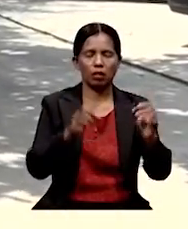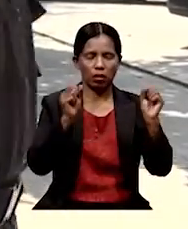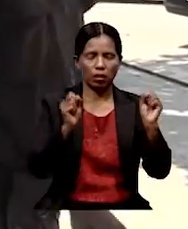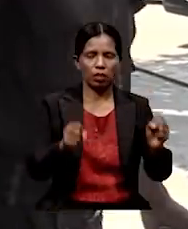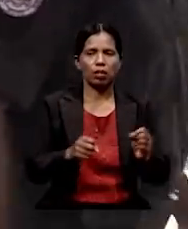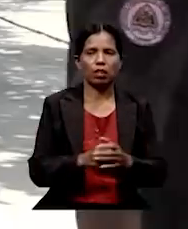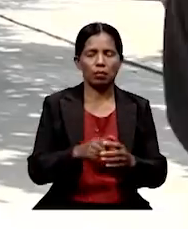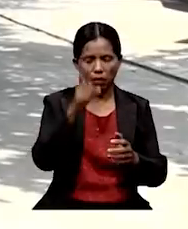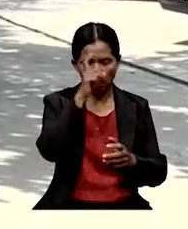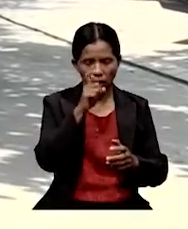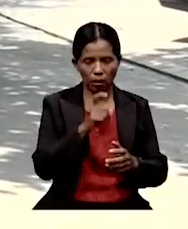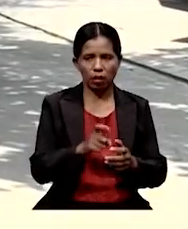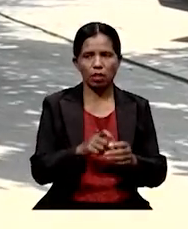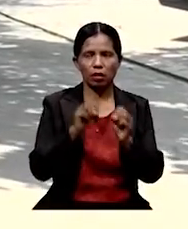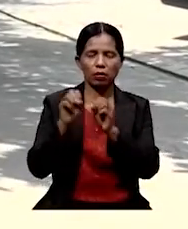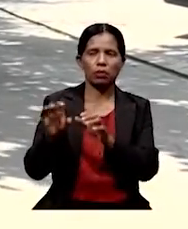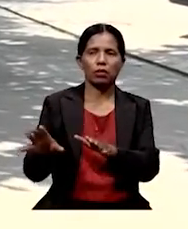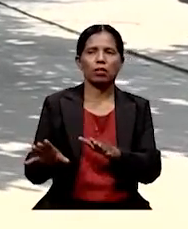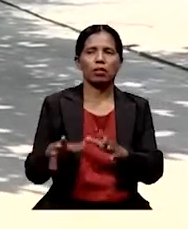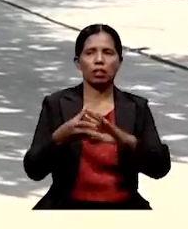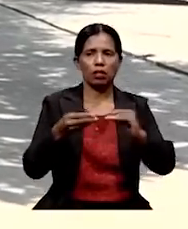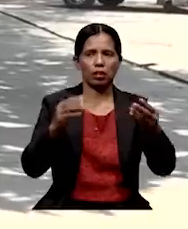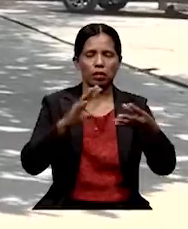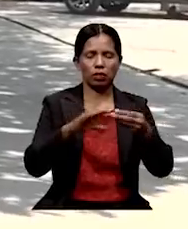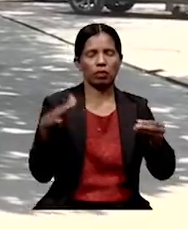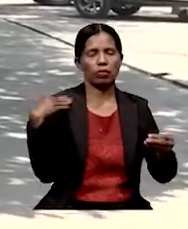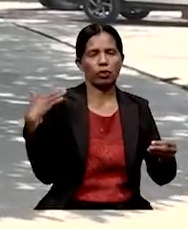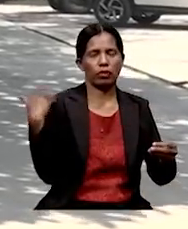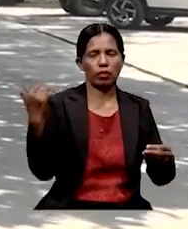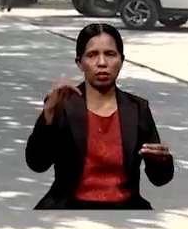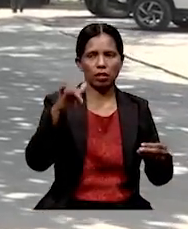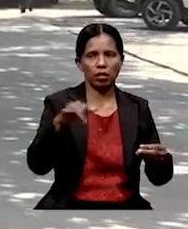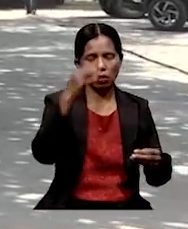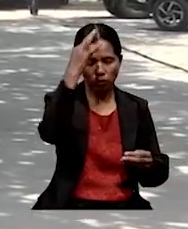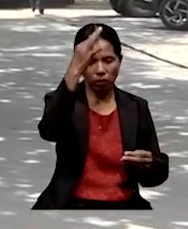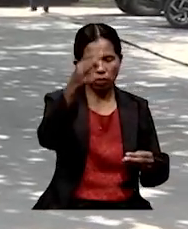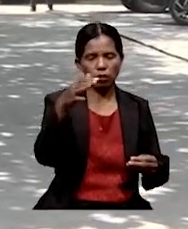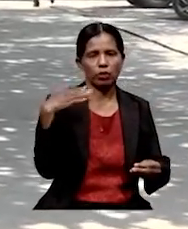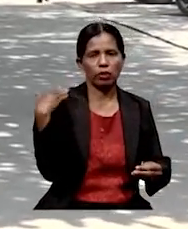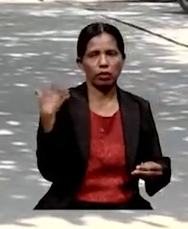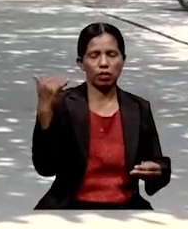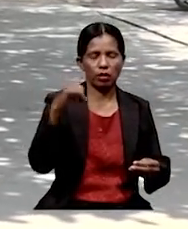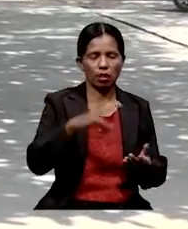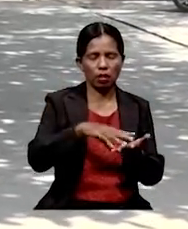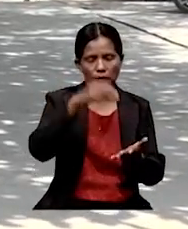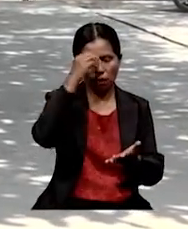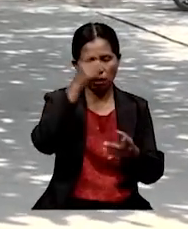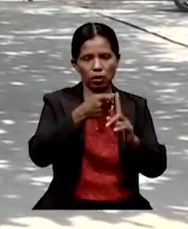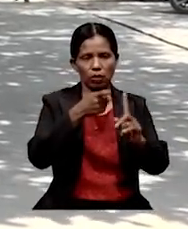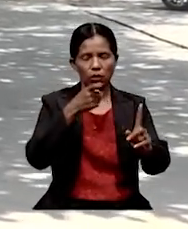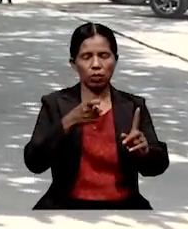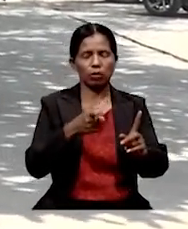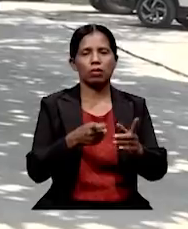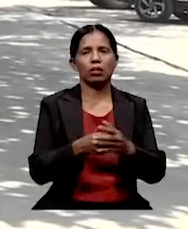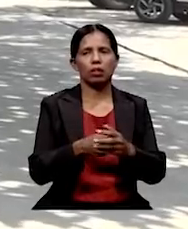dari liona ne, tegi husik ne tik sira ne histori pa poin sa sira, abam berua poin sa sira bele, aprende hotu husi mau bot kubuk ne